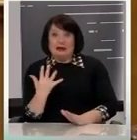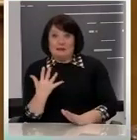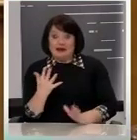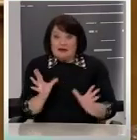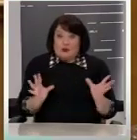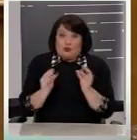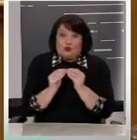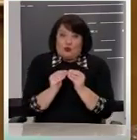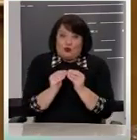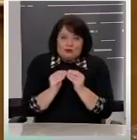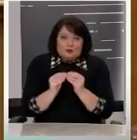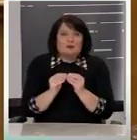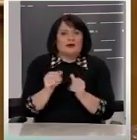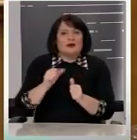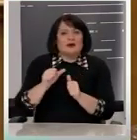μήνες